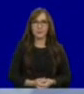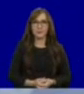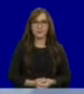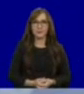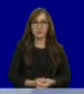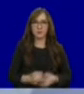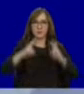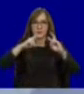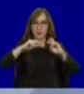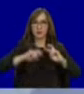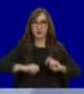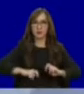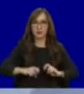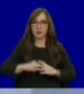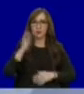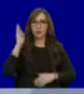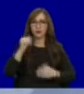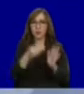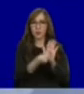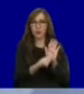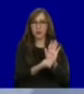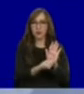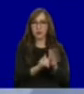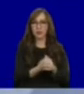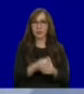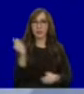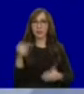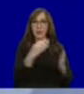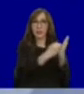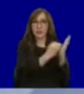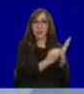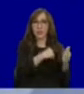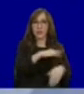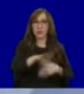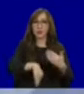Riset sudah membuktikan dan kita sudah tahu ini dari data di seluruh dunia bahwa